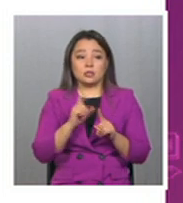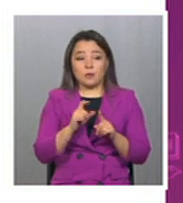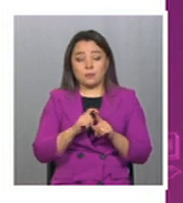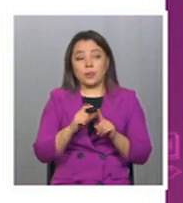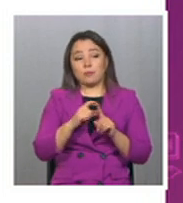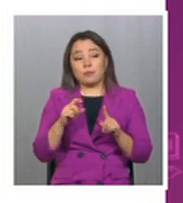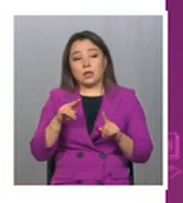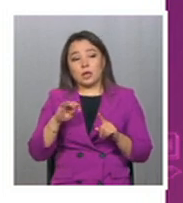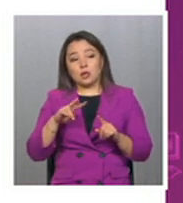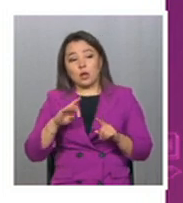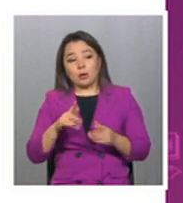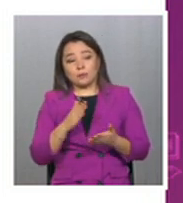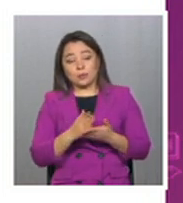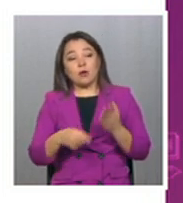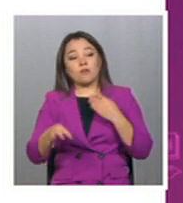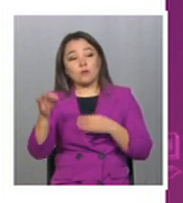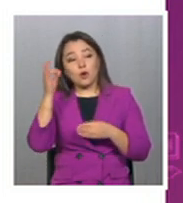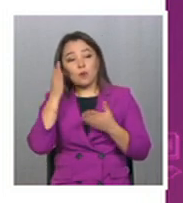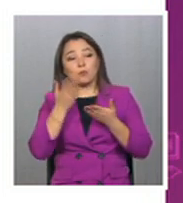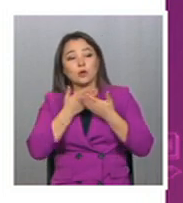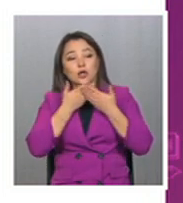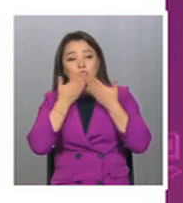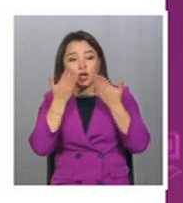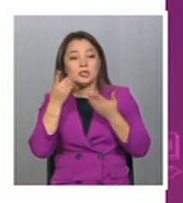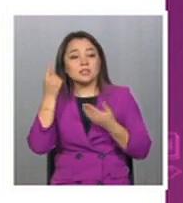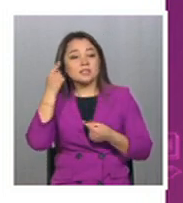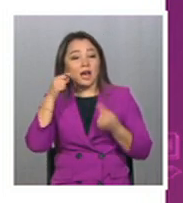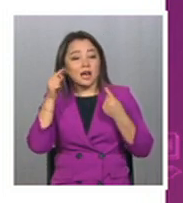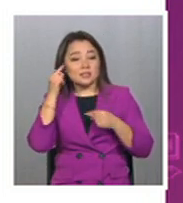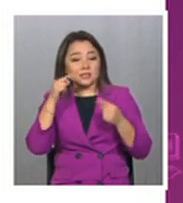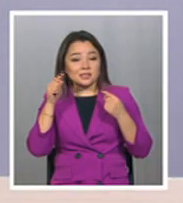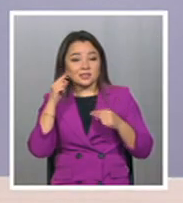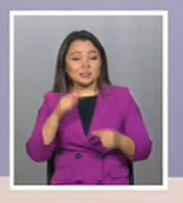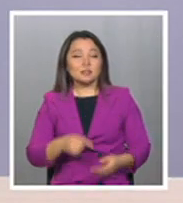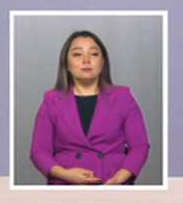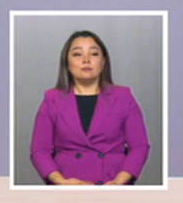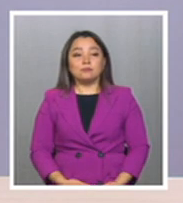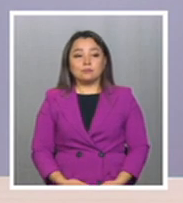предлогами. Вспомнили прочитанные сказки.